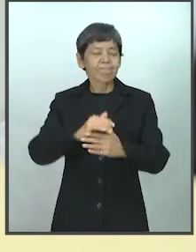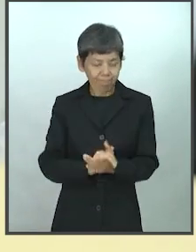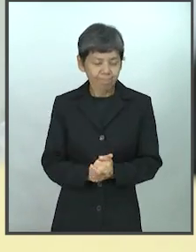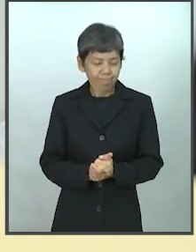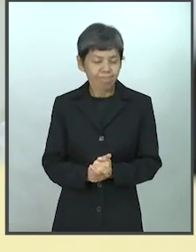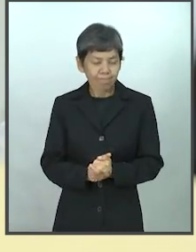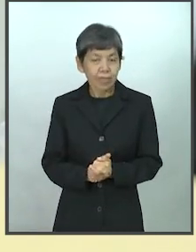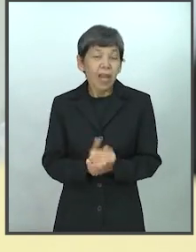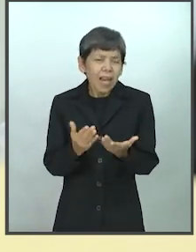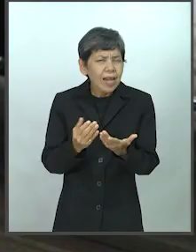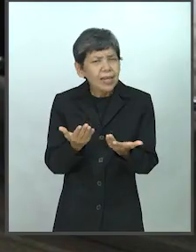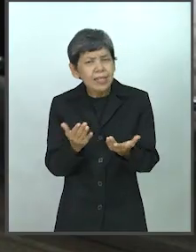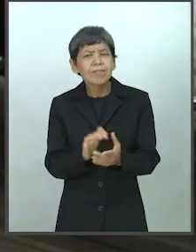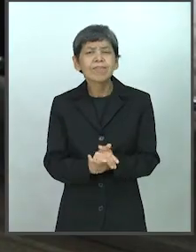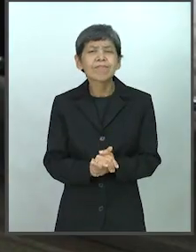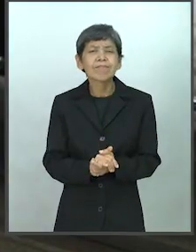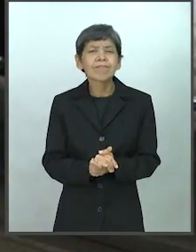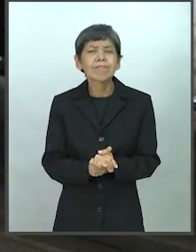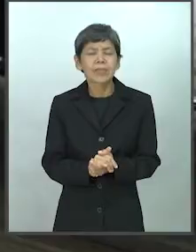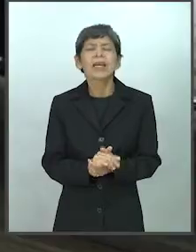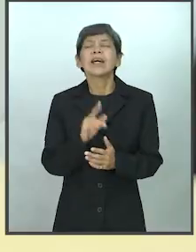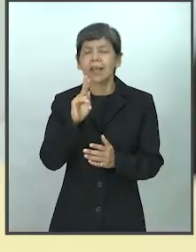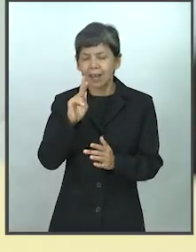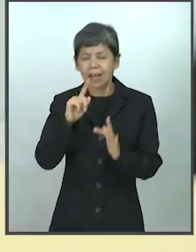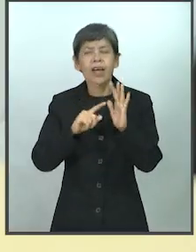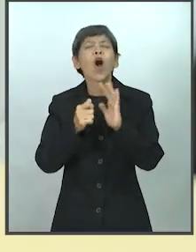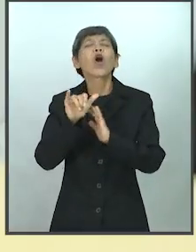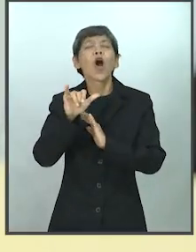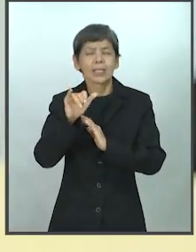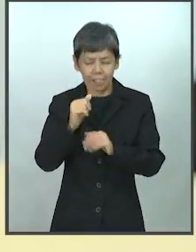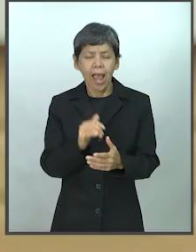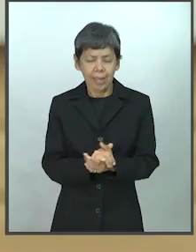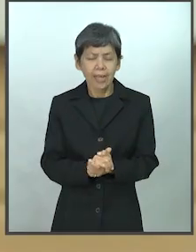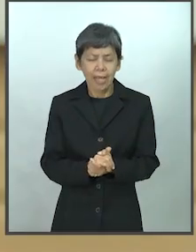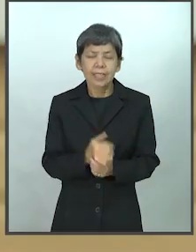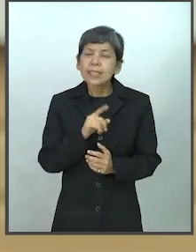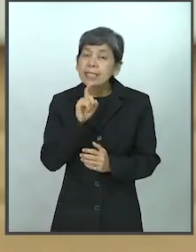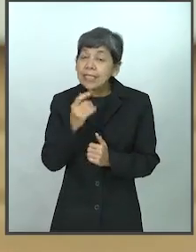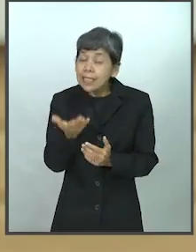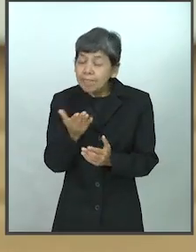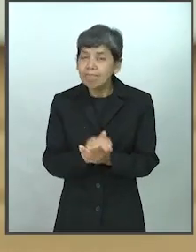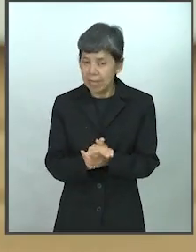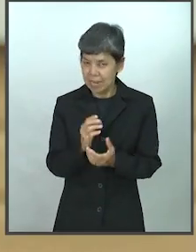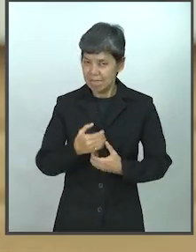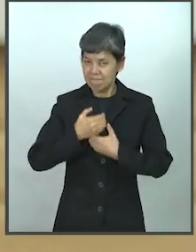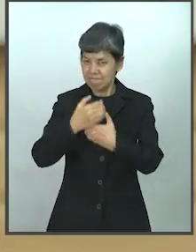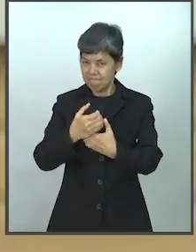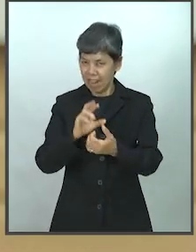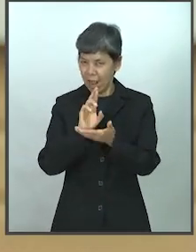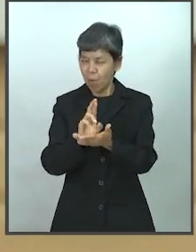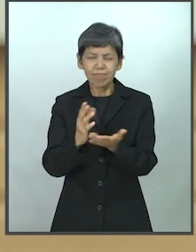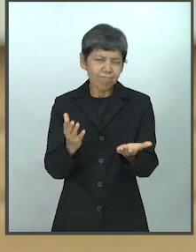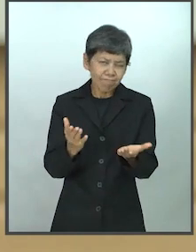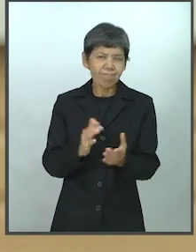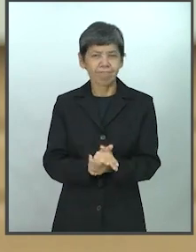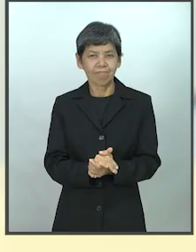านนะฮะแล้วผมเรียกว่าอะไรดีครับ เรียกพี่ก้อย ก้อยนะครับพี่ก้อยนะฮะวันนี้ครับที่พี่ก้อยได้รับรางวัลเนี่ยครับเนื่องจากอะ